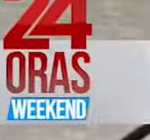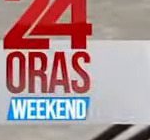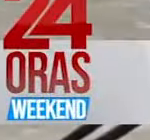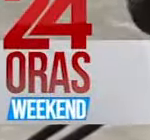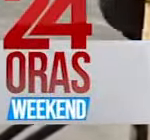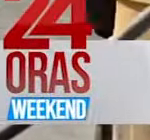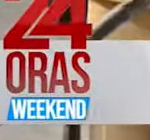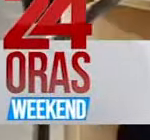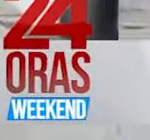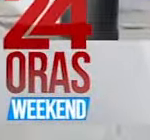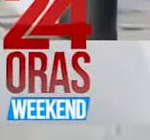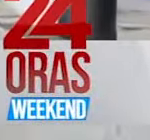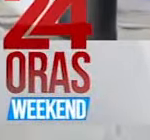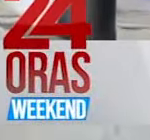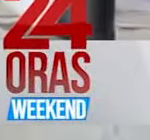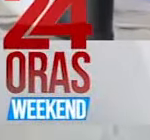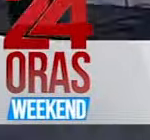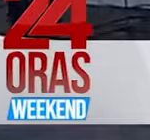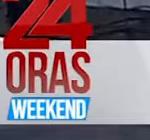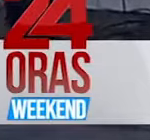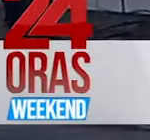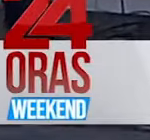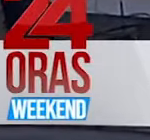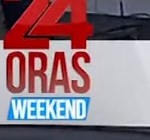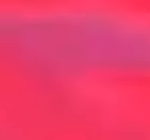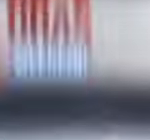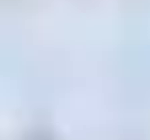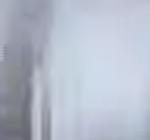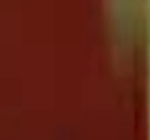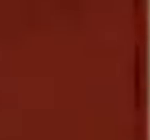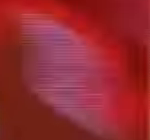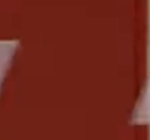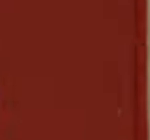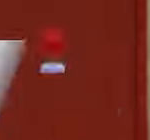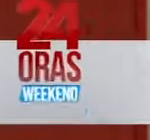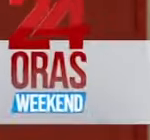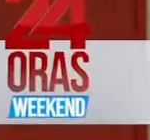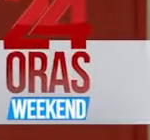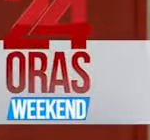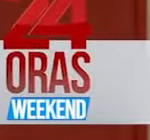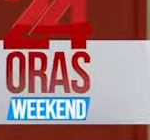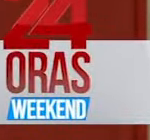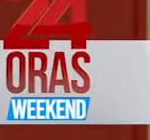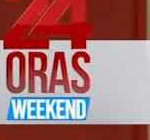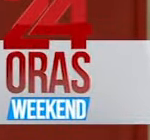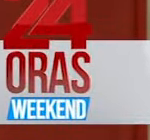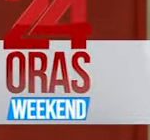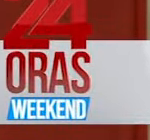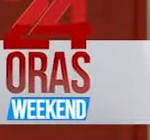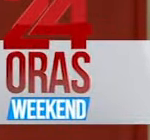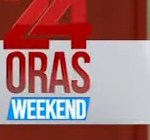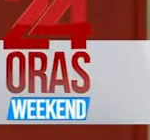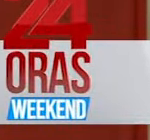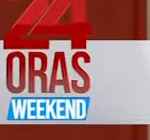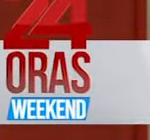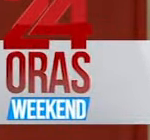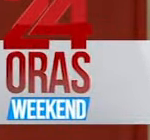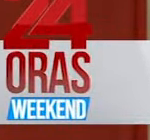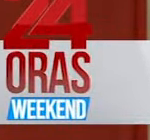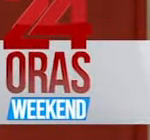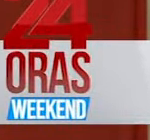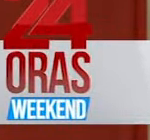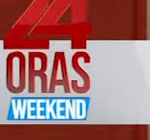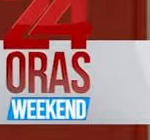Dalawang gang sa loob ng Manila City Jail nagkagulo. Walo, sugatan. Kasunod ng pahayag ni dating Pangulong Rodrigo Duterte na